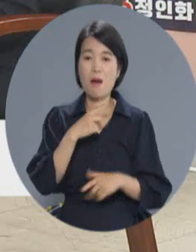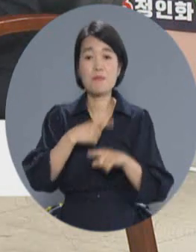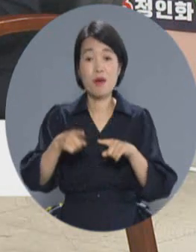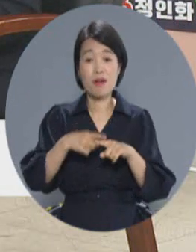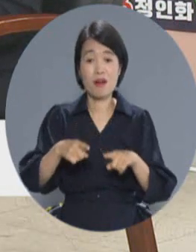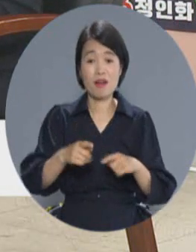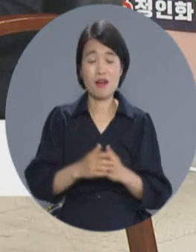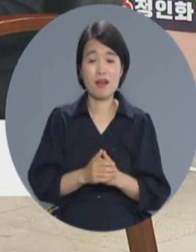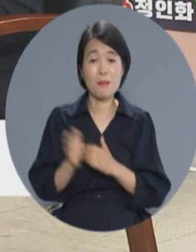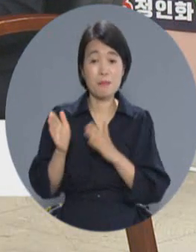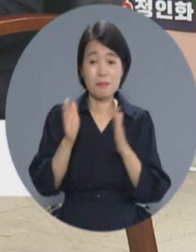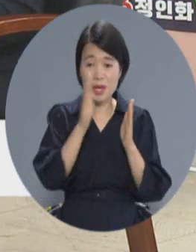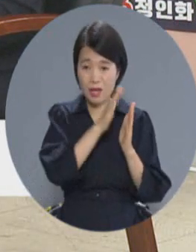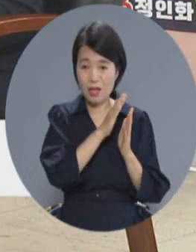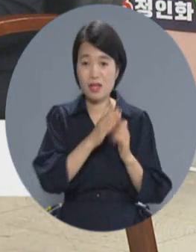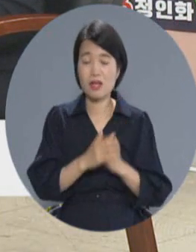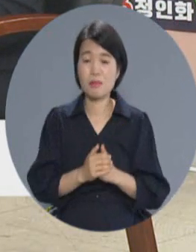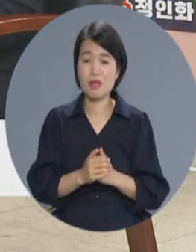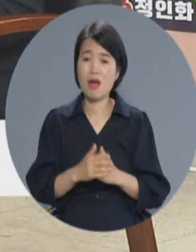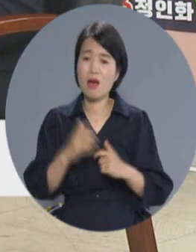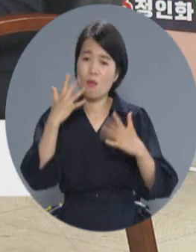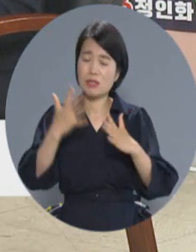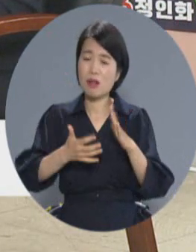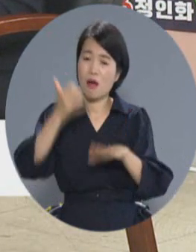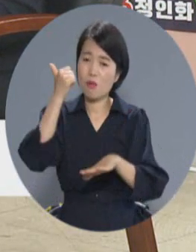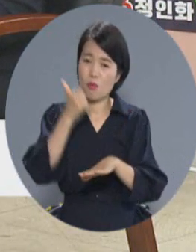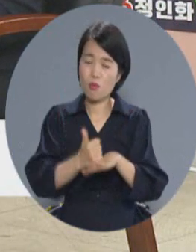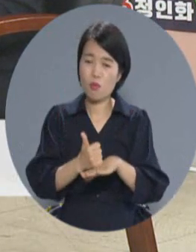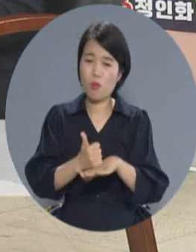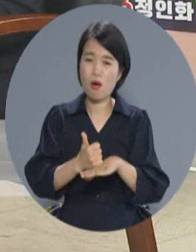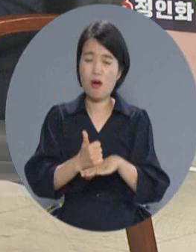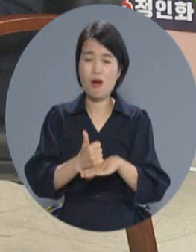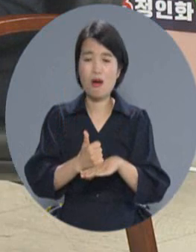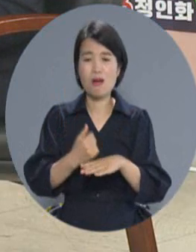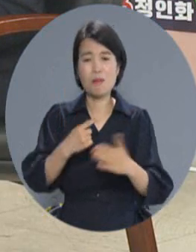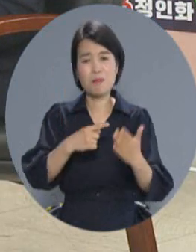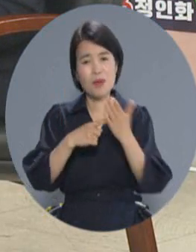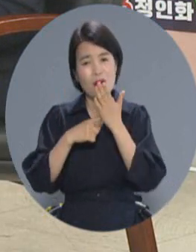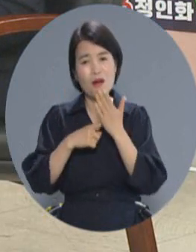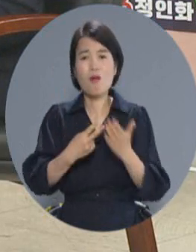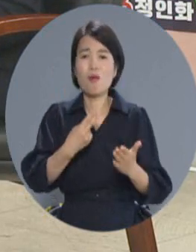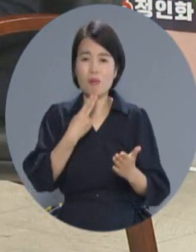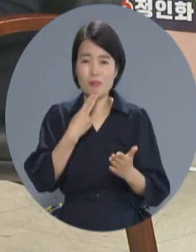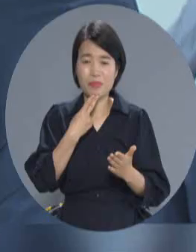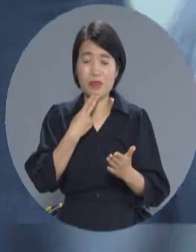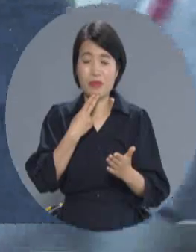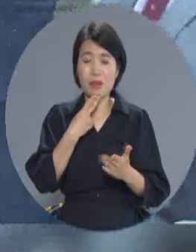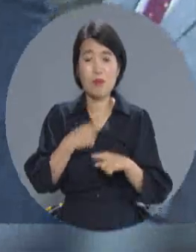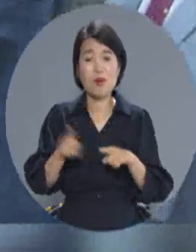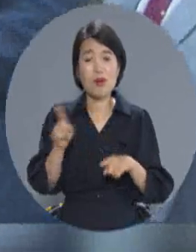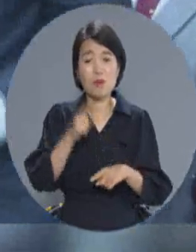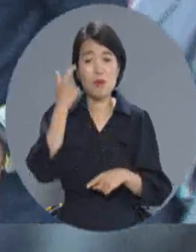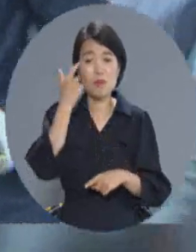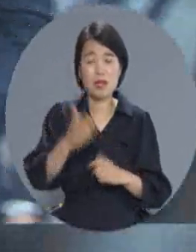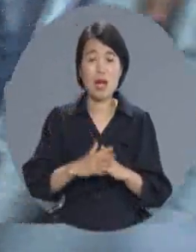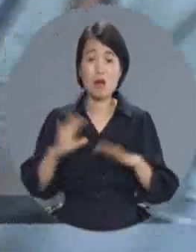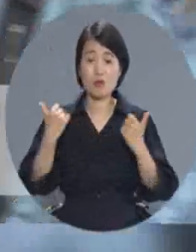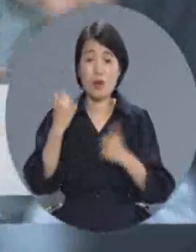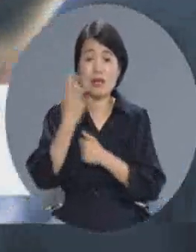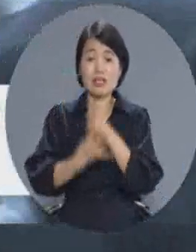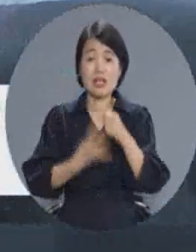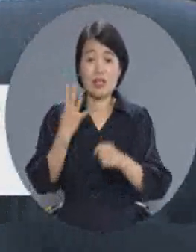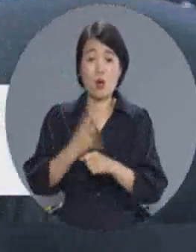있습니다. 반면에 확실한 성과나 뚜렷한 존재감이 없다 이런 지적도 있어요. 어떻게 보십니까? 국회의원